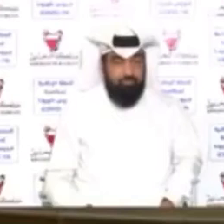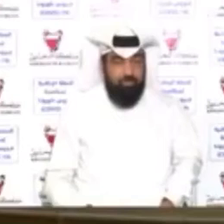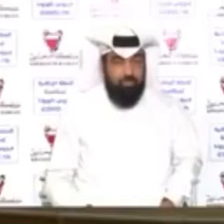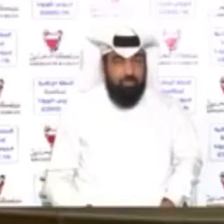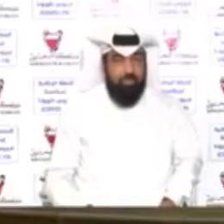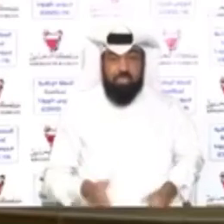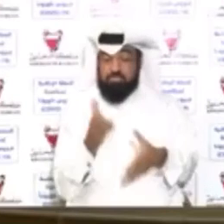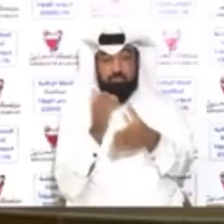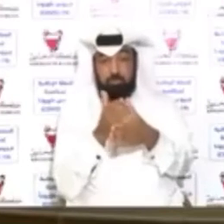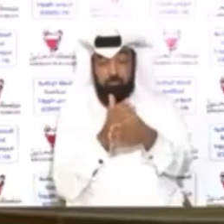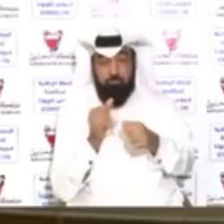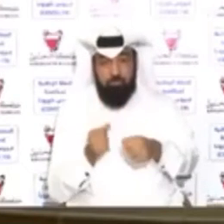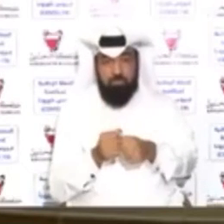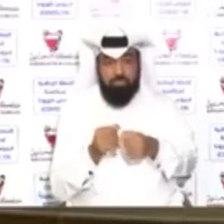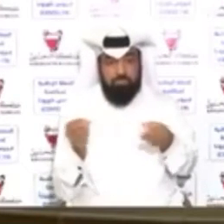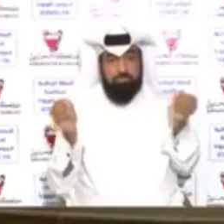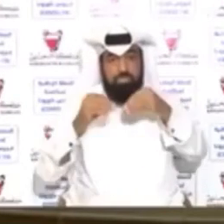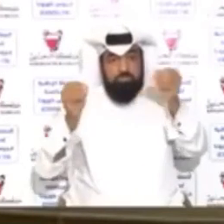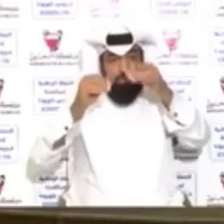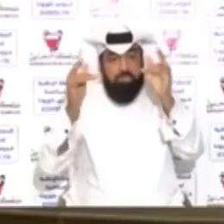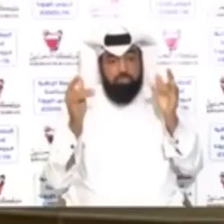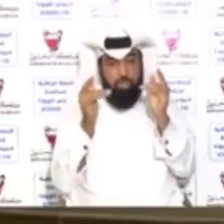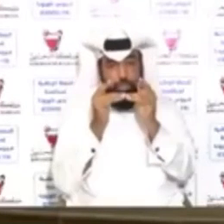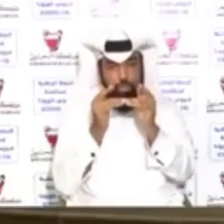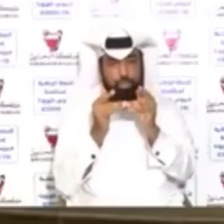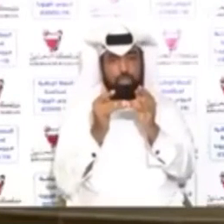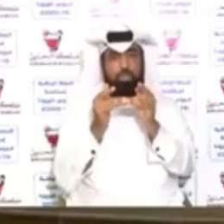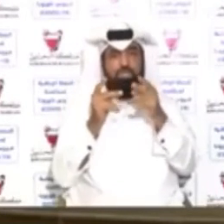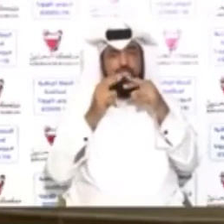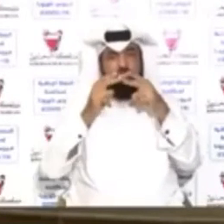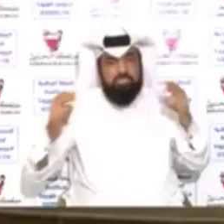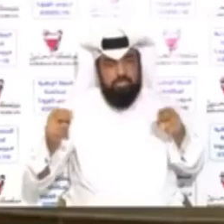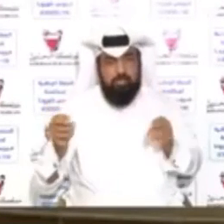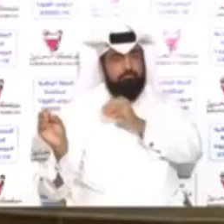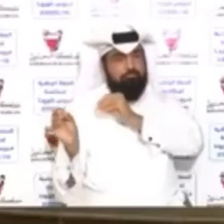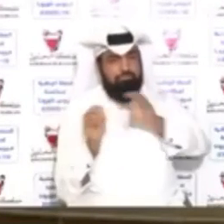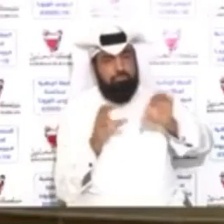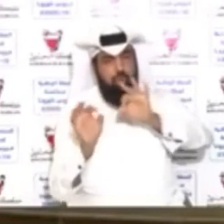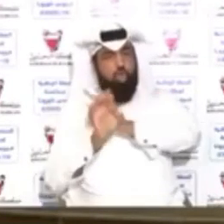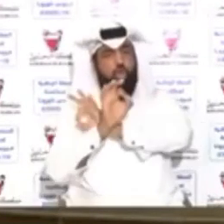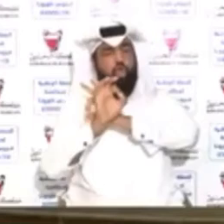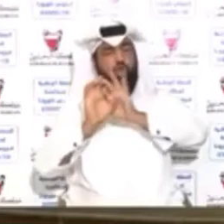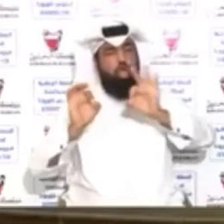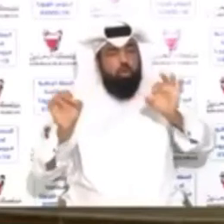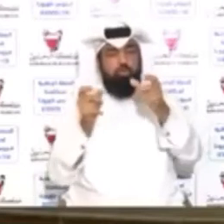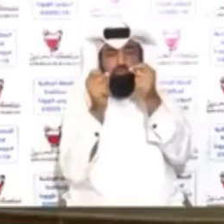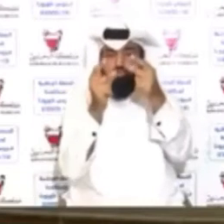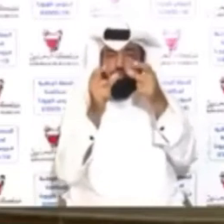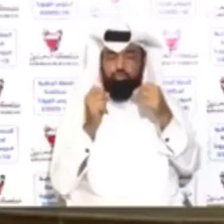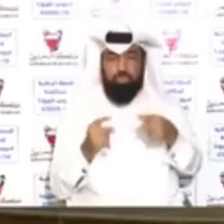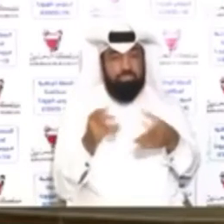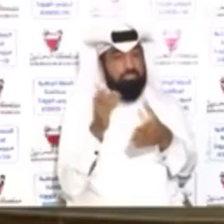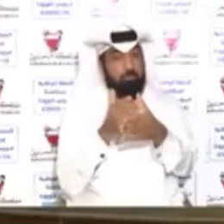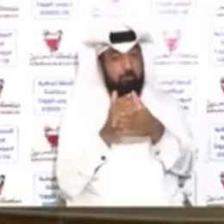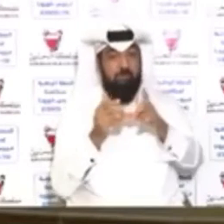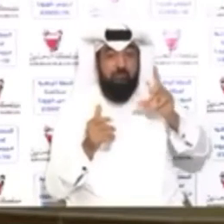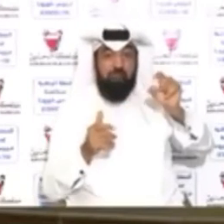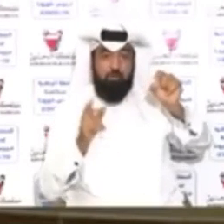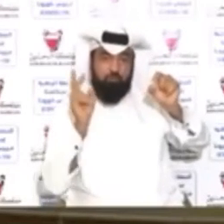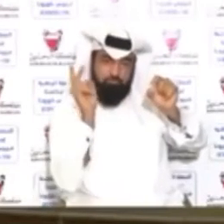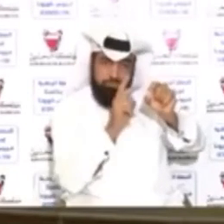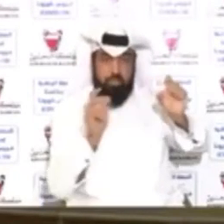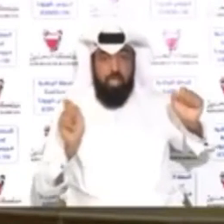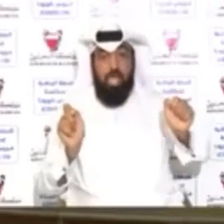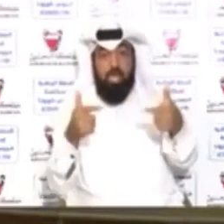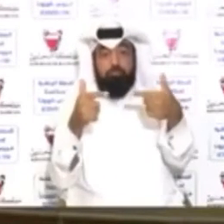لضمان التعامل بكفاءة مع كافة المستجدات وفق كل مرحلة من مراحل انتشار الفيروس. كما أن